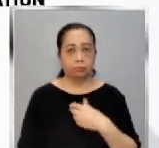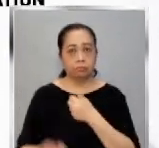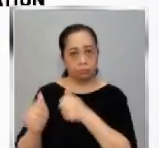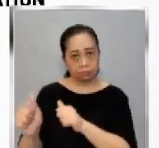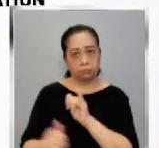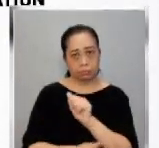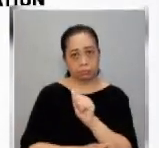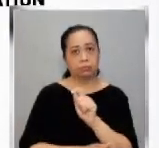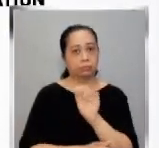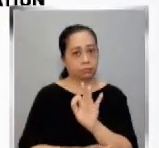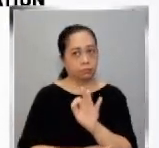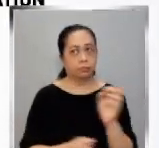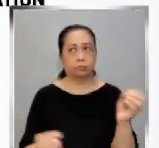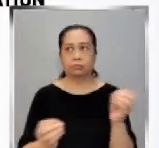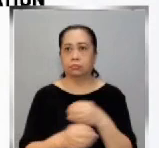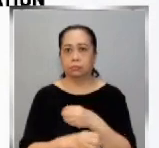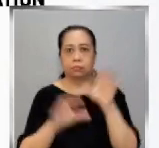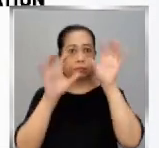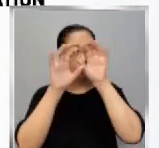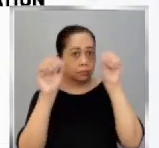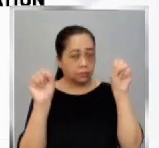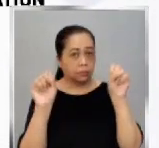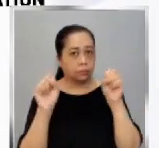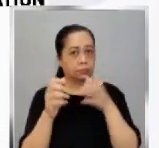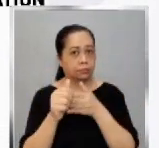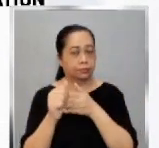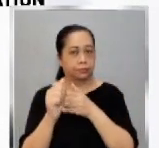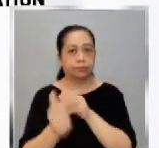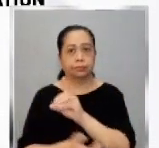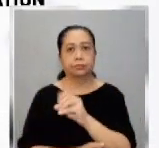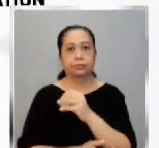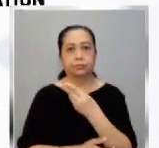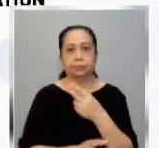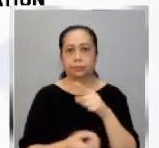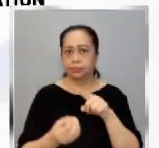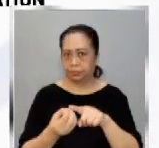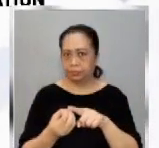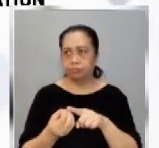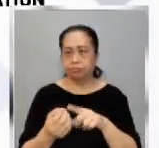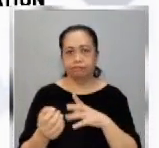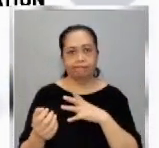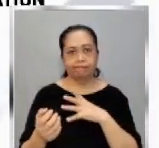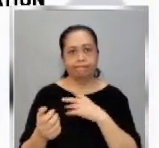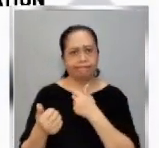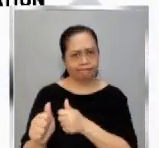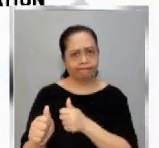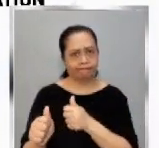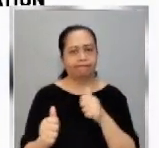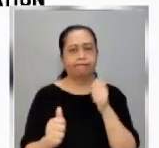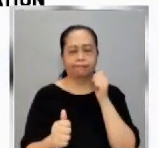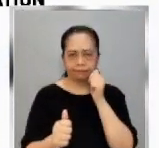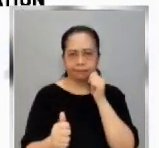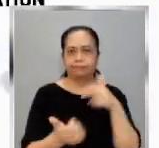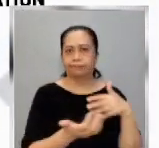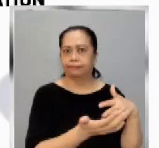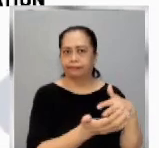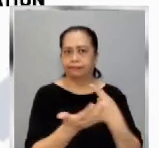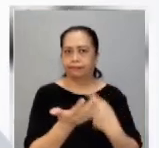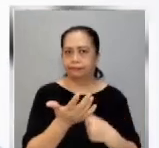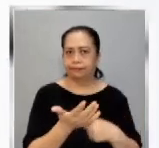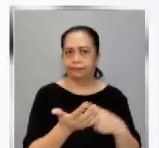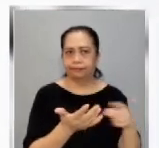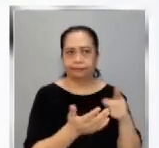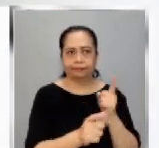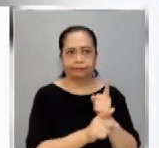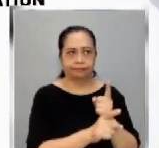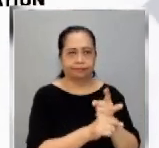of the President, and guided by the Department of Health regarding this po. We believe po pinag-aaralan, pinag-uusapan na po ito ng mga appropriate na ahensya.